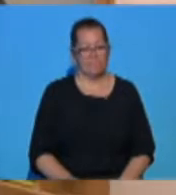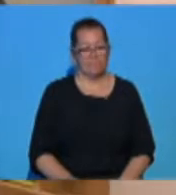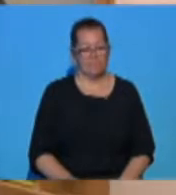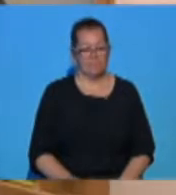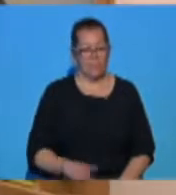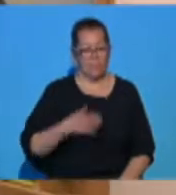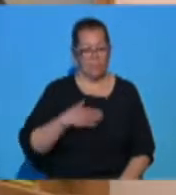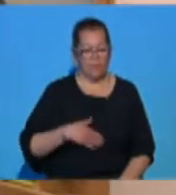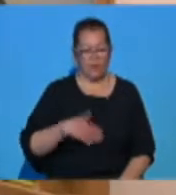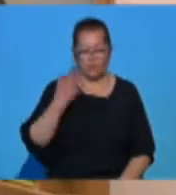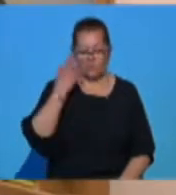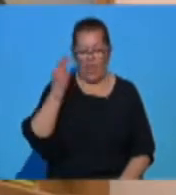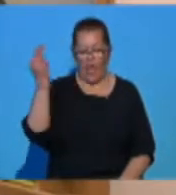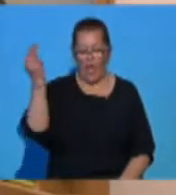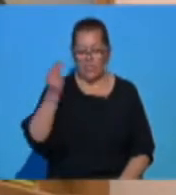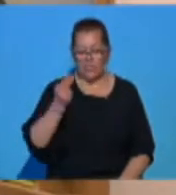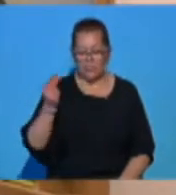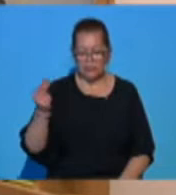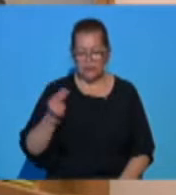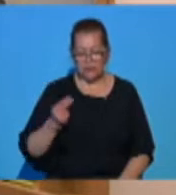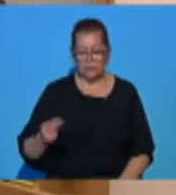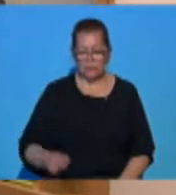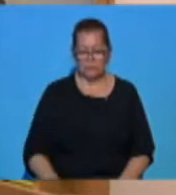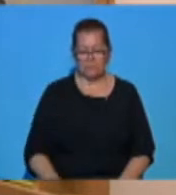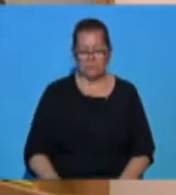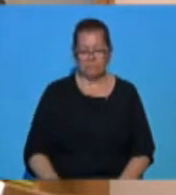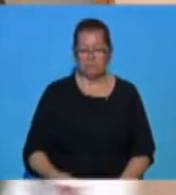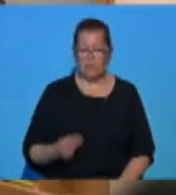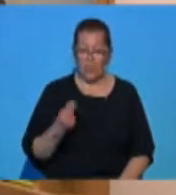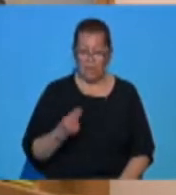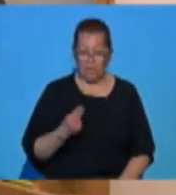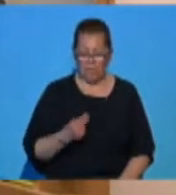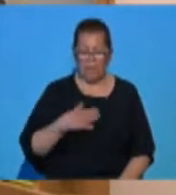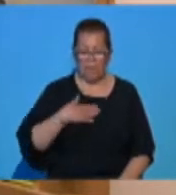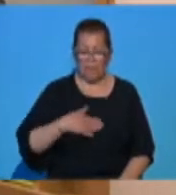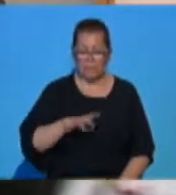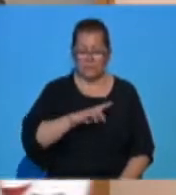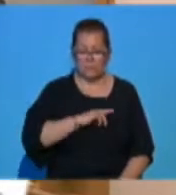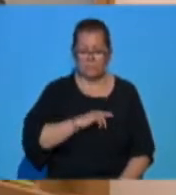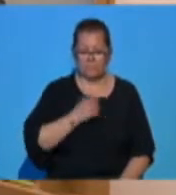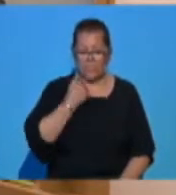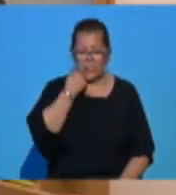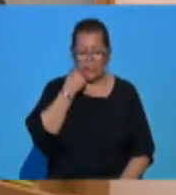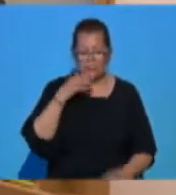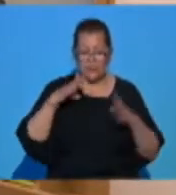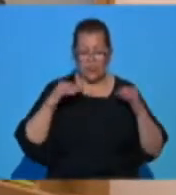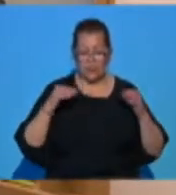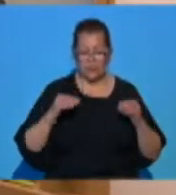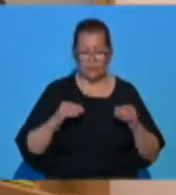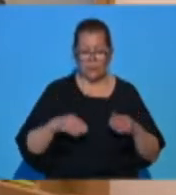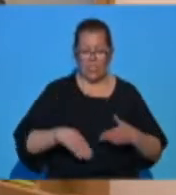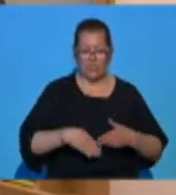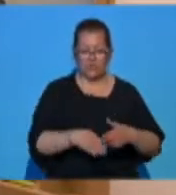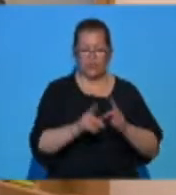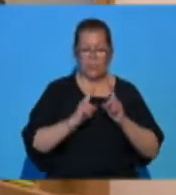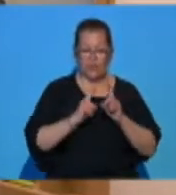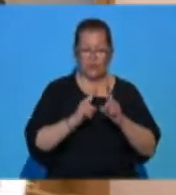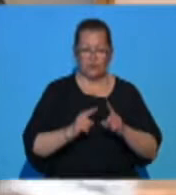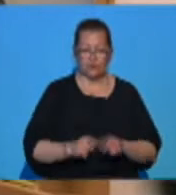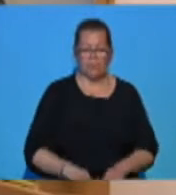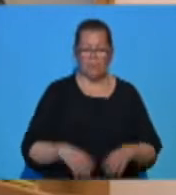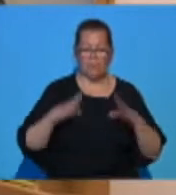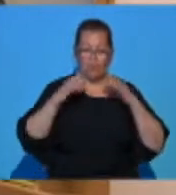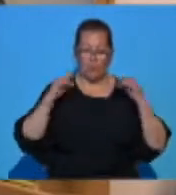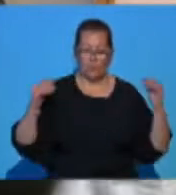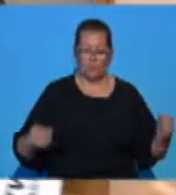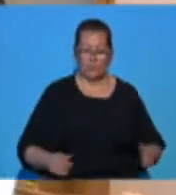Vreau să studiez arhitectură în continuare și mi se pare practic. Cât de mult te ajută cursurile? Foarte mult.